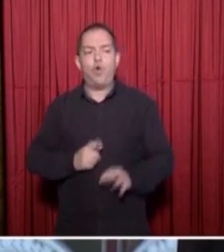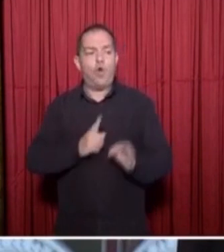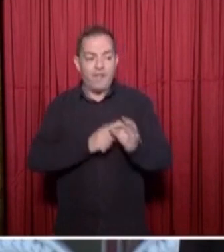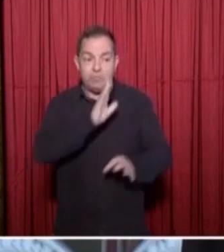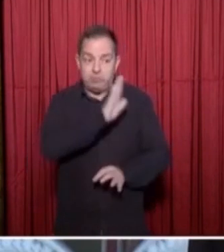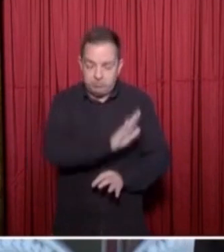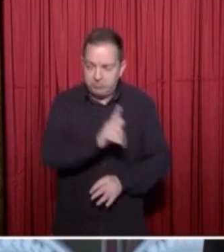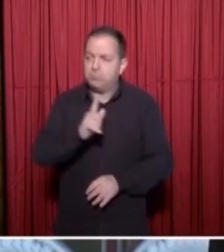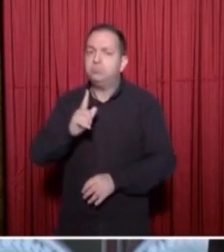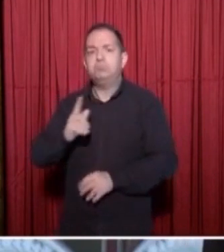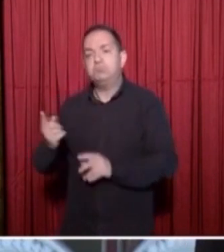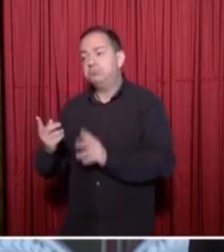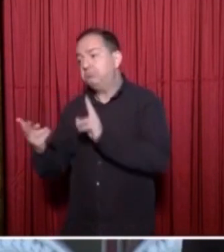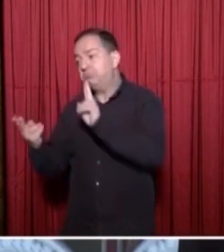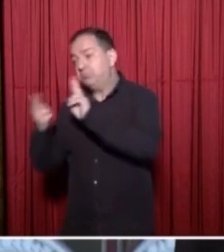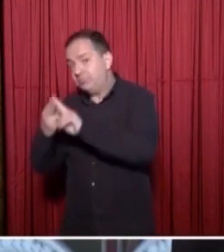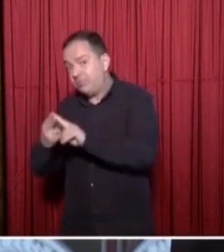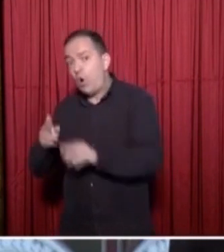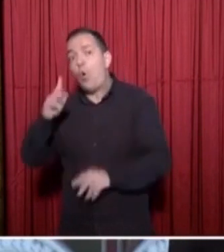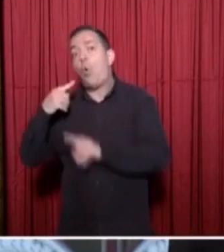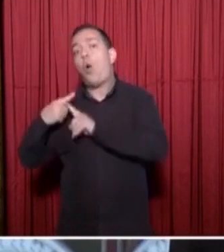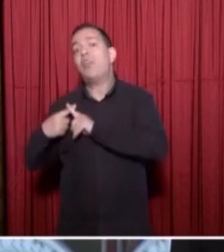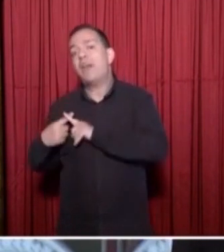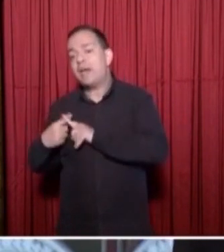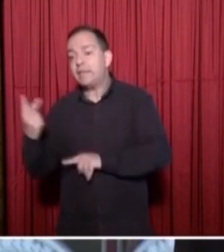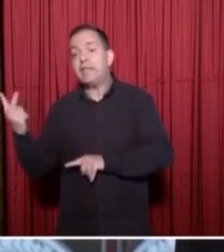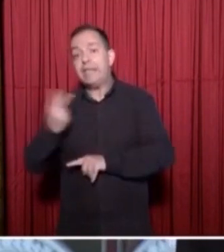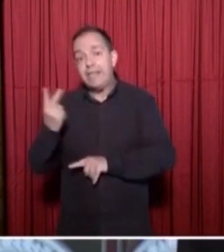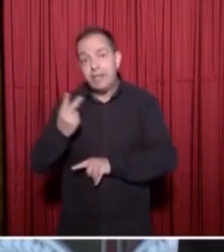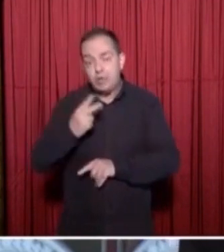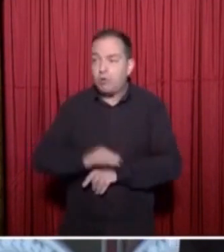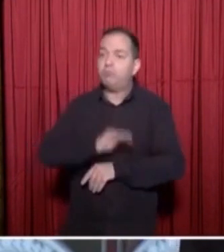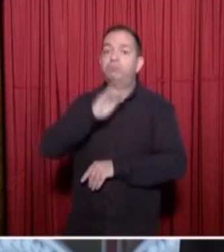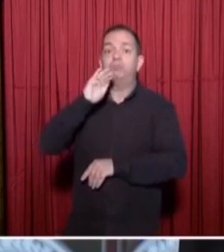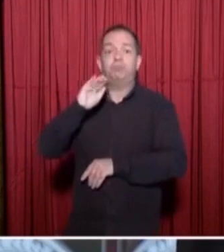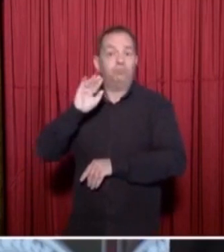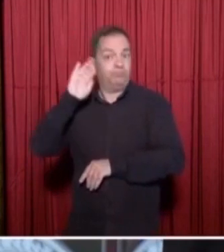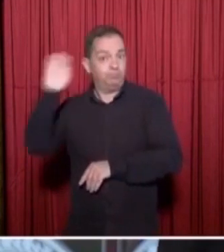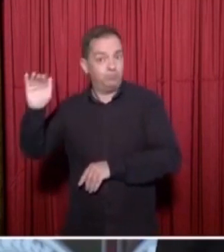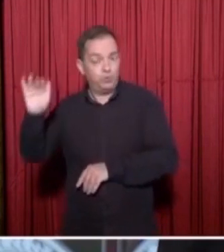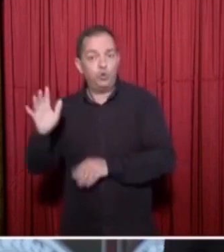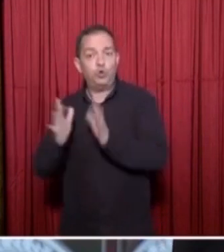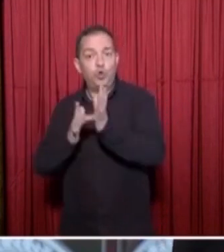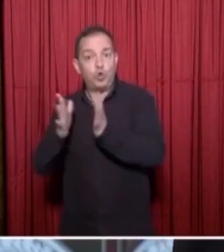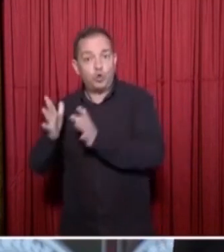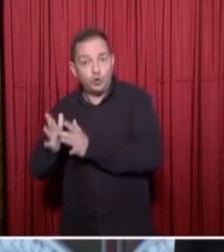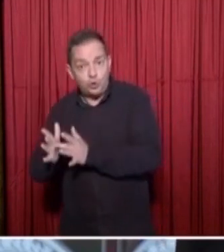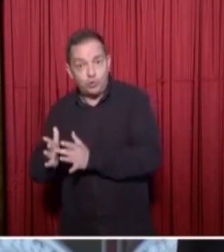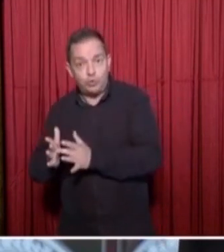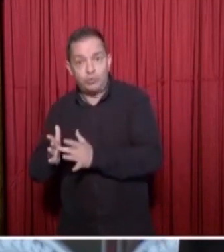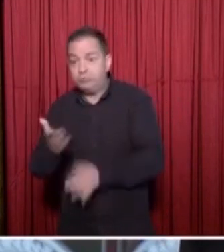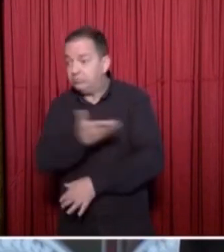Έρχεται Φίλιππος και λέγει το Ανδρέα, και πάλιν Ανδρέας και Φίλιππος λέγουσι το